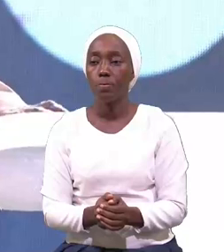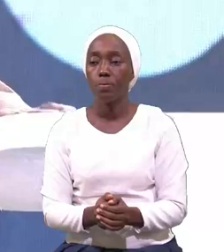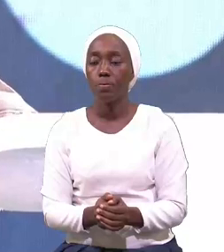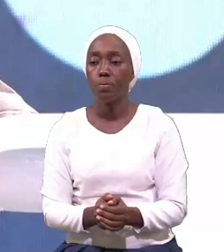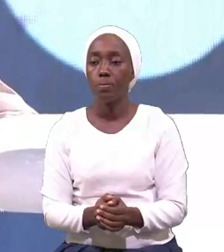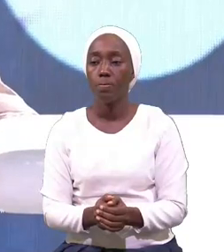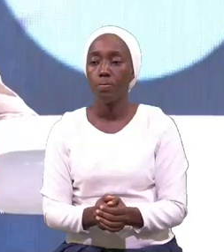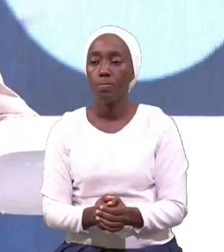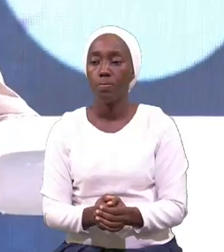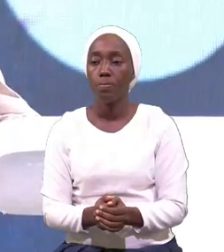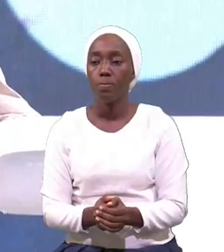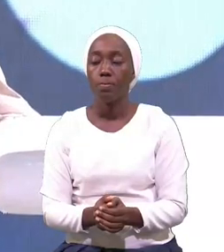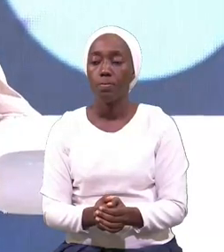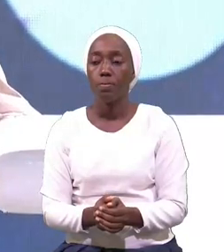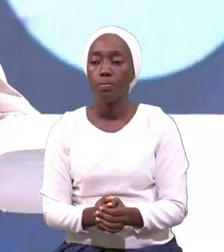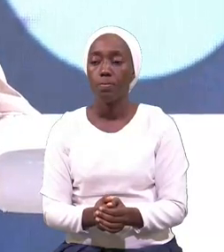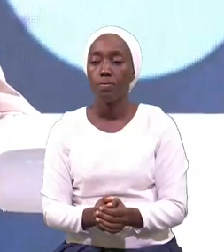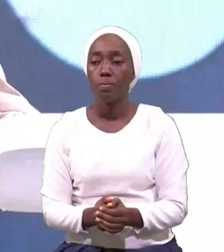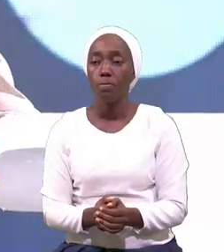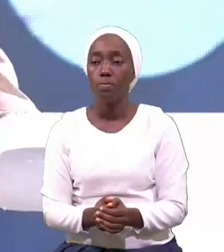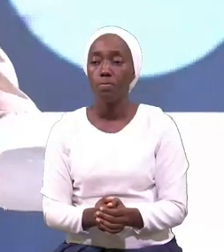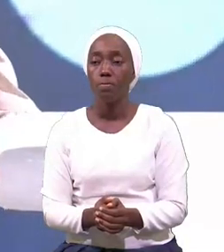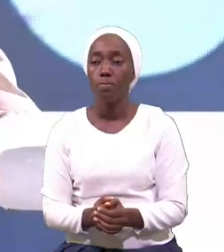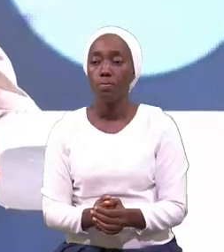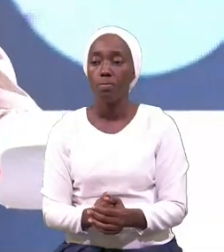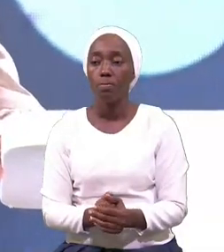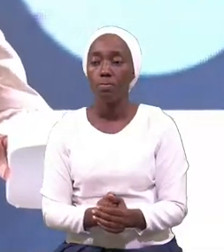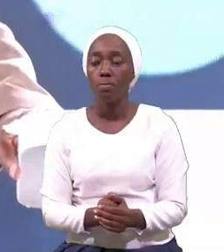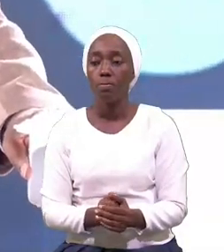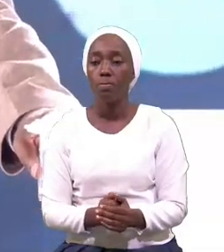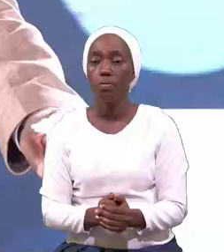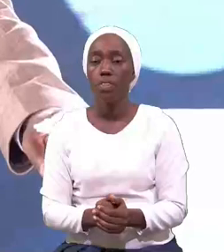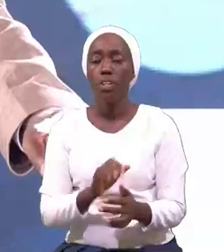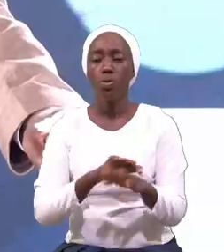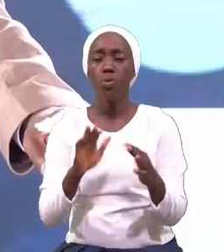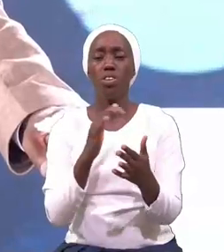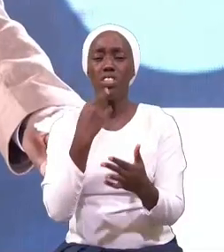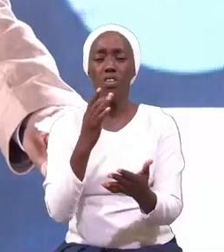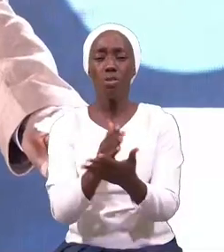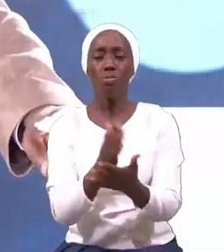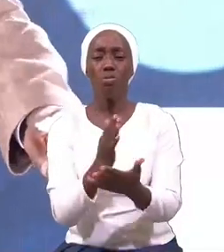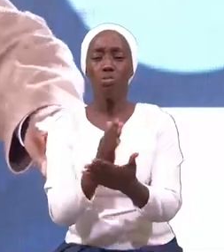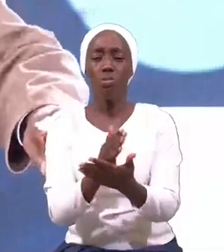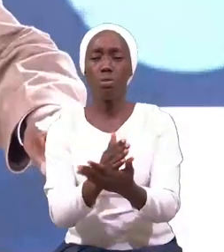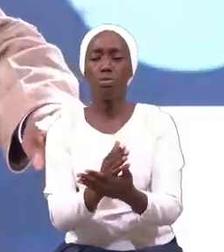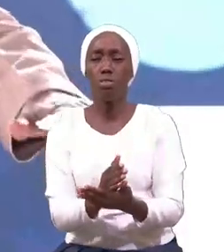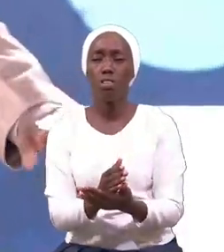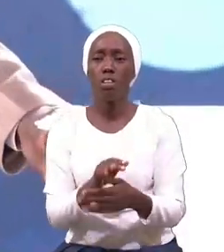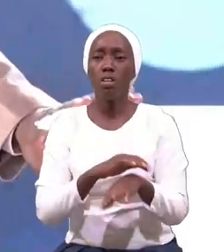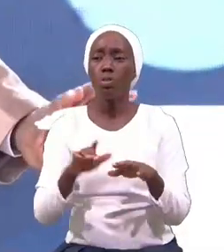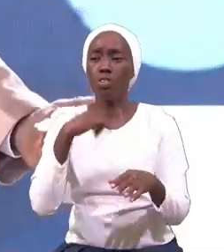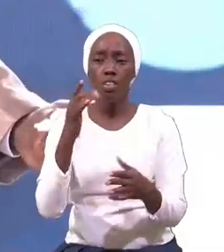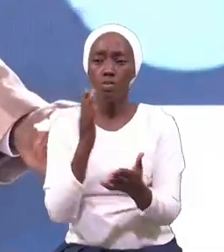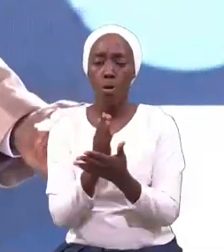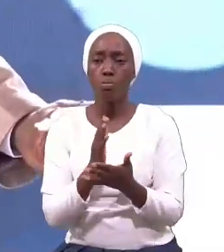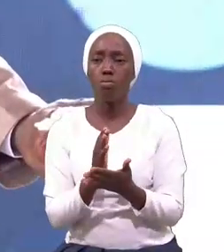était froide avant, maintenant que le feu est dessous et que le feu commence à se manifester, il ne faut pas dire arrête, arrêtez, arrêtez. Ne dites